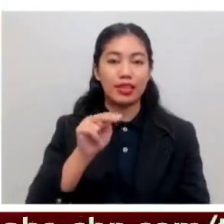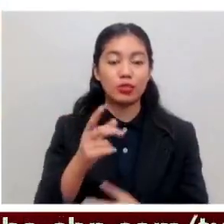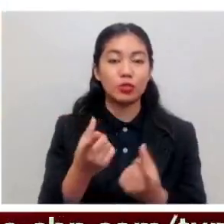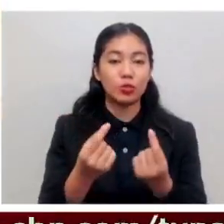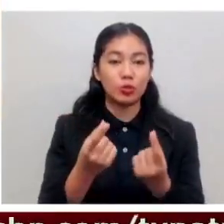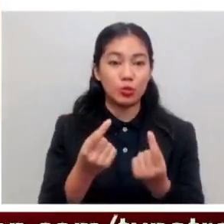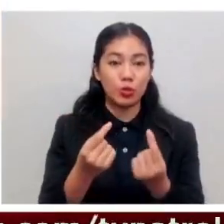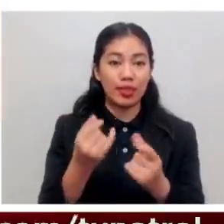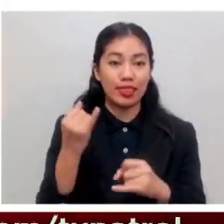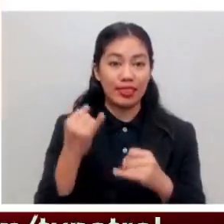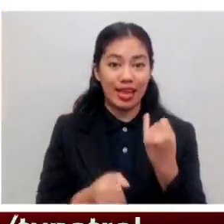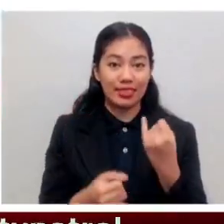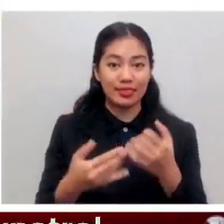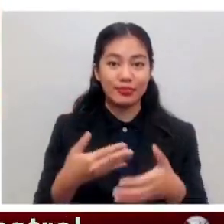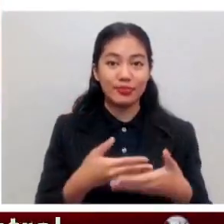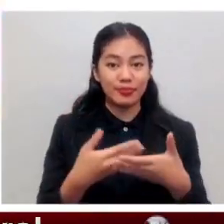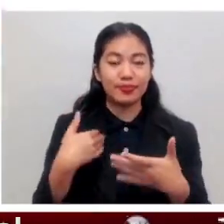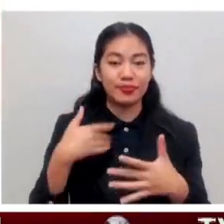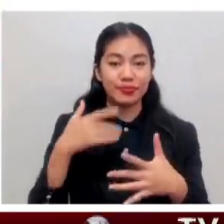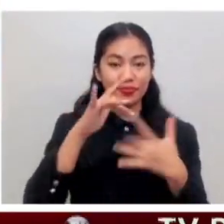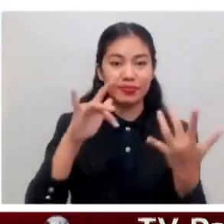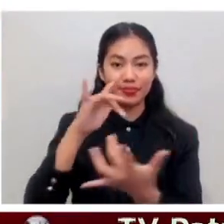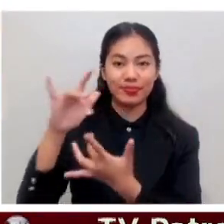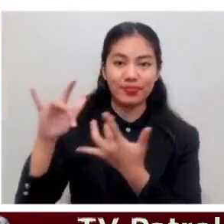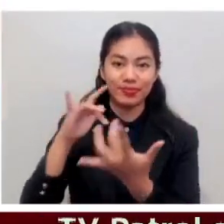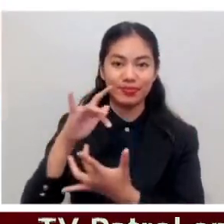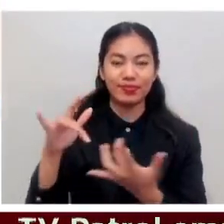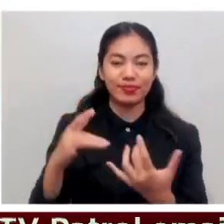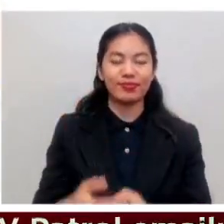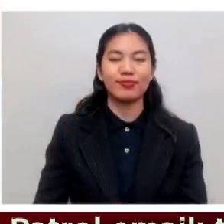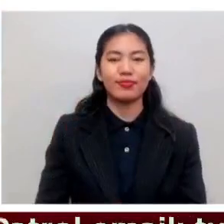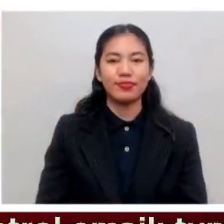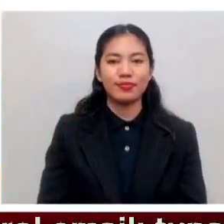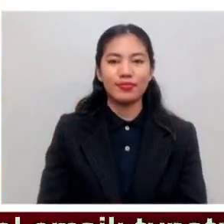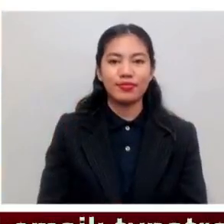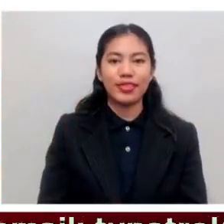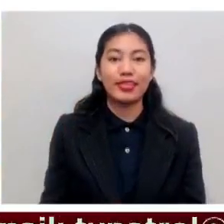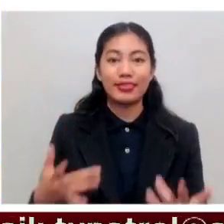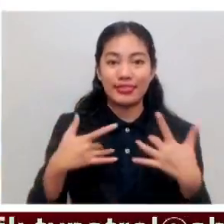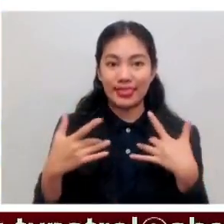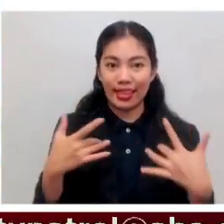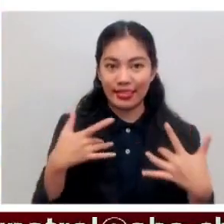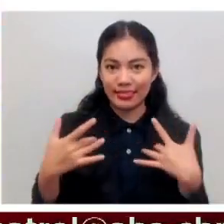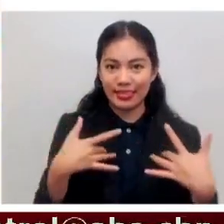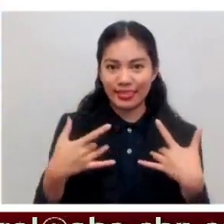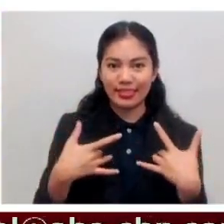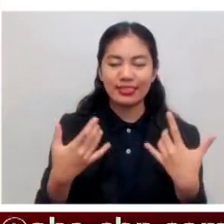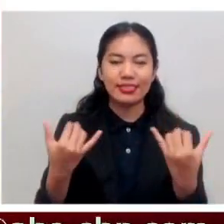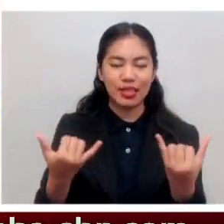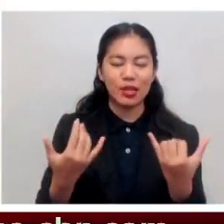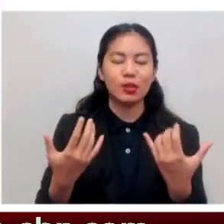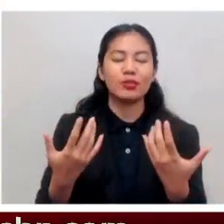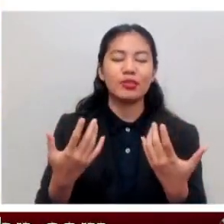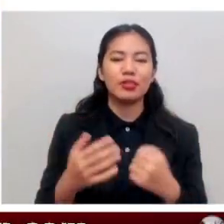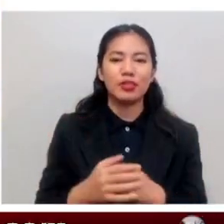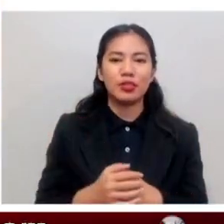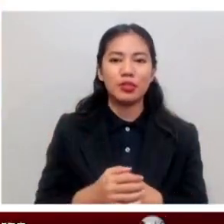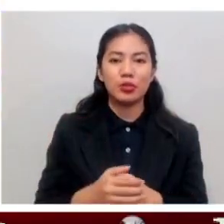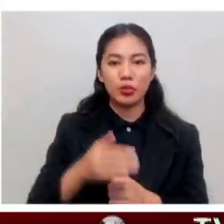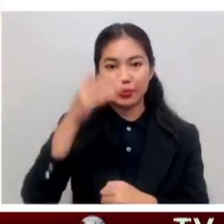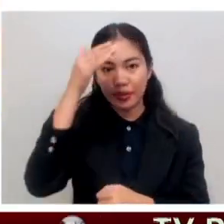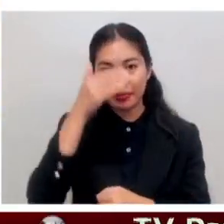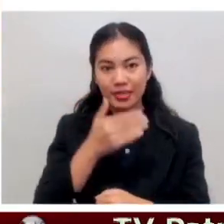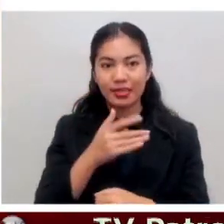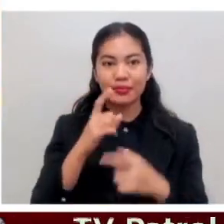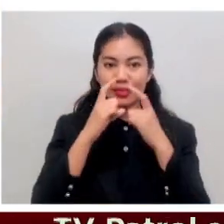ang bunsong anak at isakay sa Chubibo. Excited yung mga bata na kalabas sila ngayon. Maglagay lang kami ng face mask, face